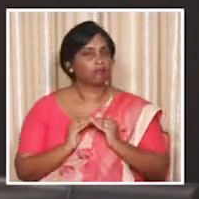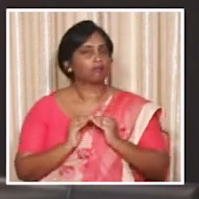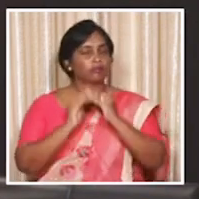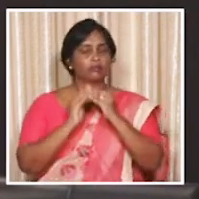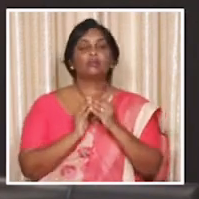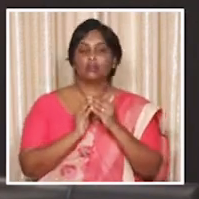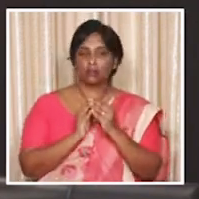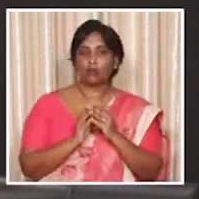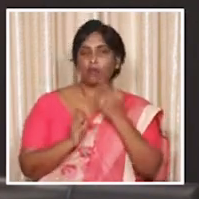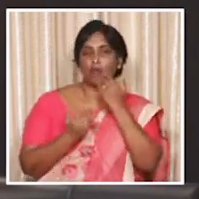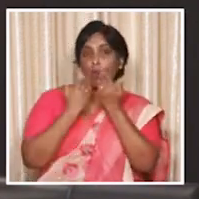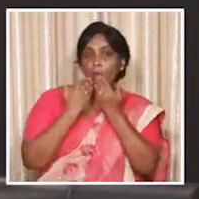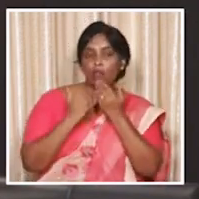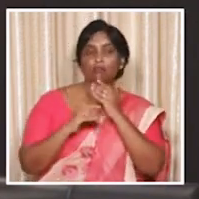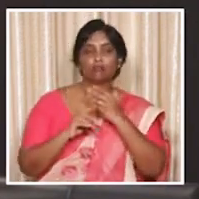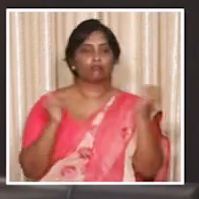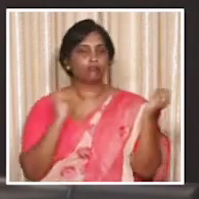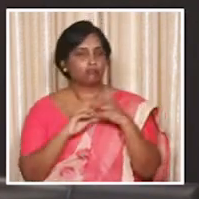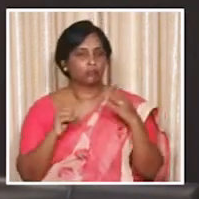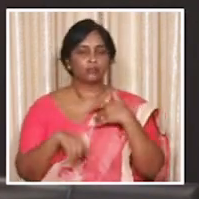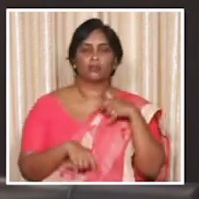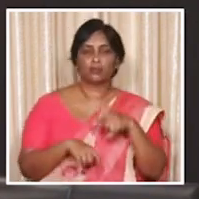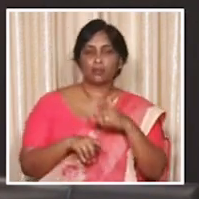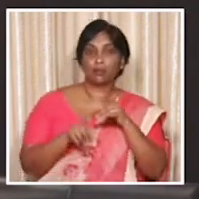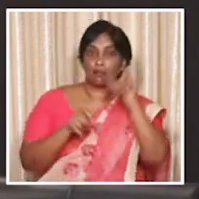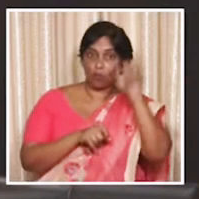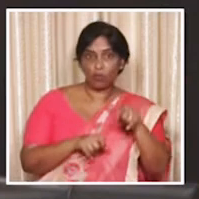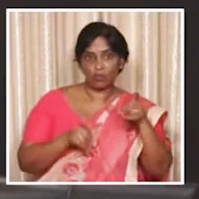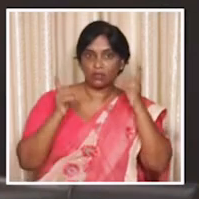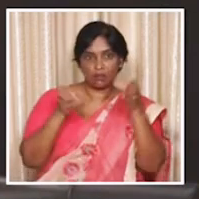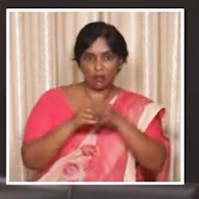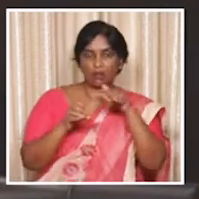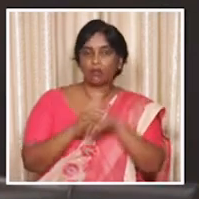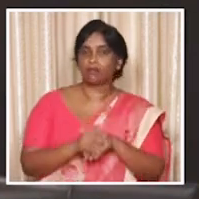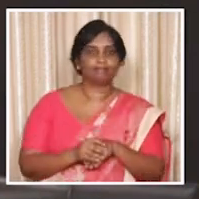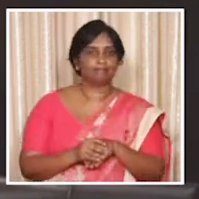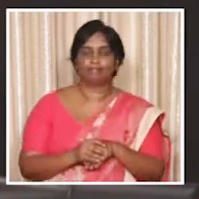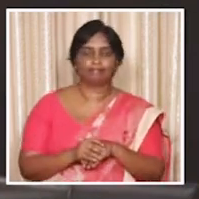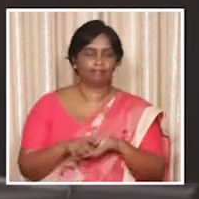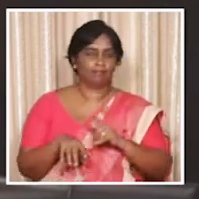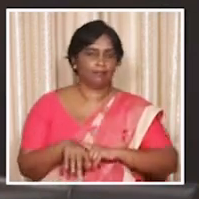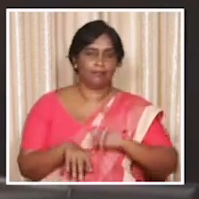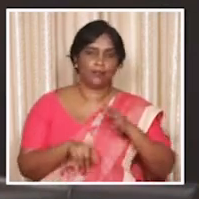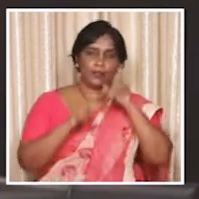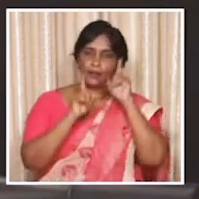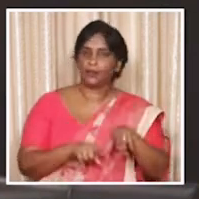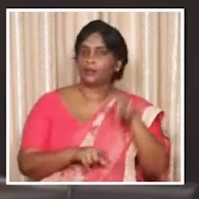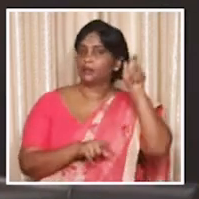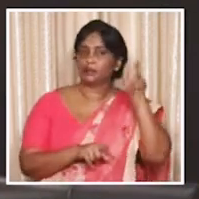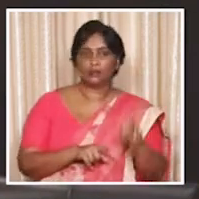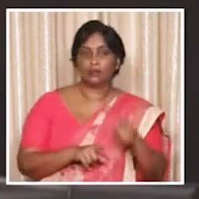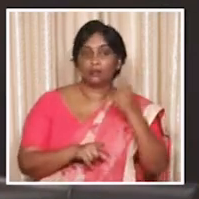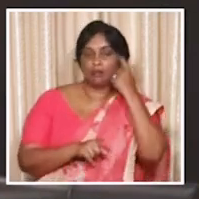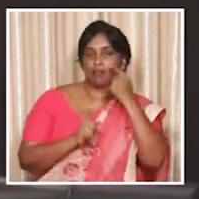දියුණු කරන්න මොටිවේෂනල් කතා කරන්න, එහෙම නැත්නම් ඊවලට කවුරු හරි ඉන්නවද ක්‍රීඩා කණ්ඩායම ඇතුලේ? හැබැයි අවාසනාවකට ඒ වගේ